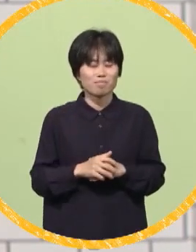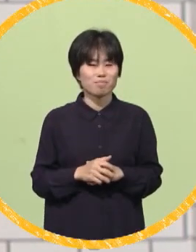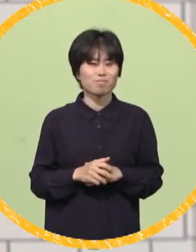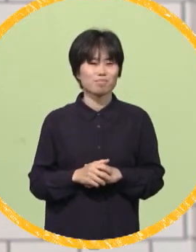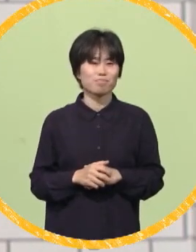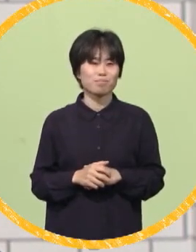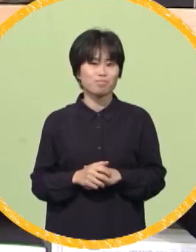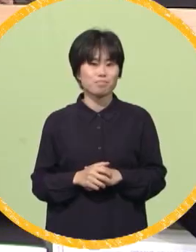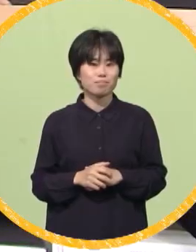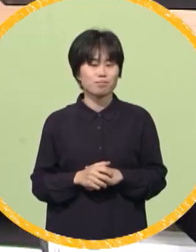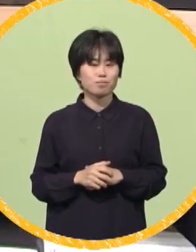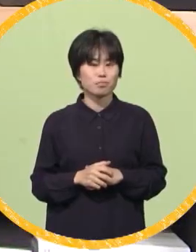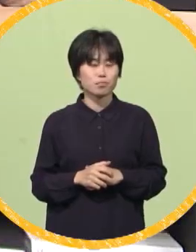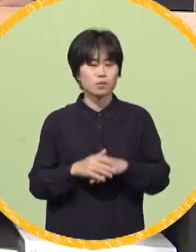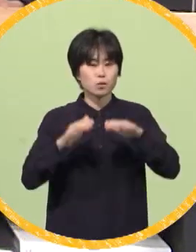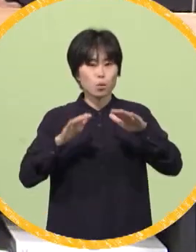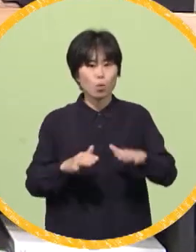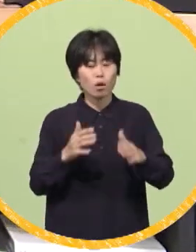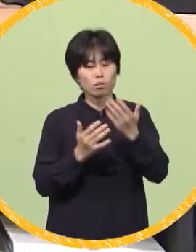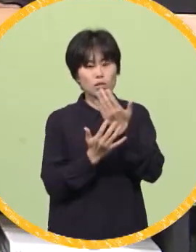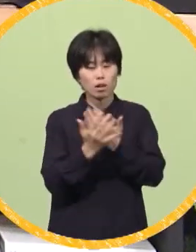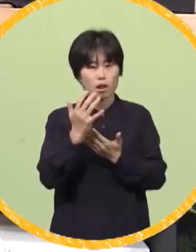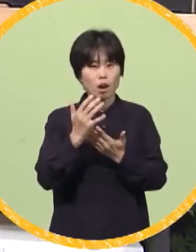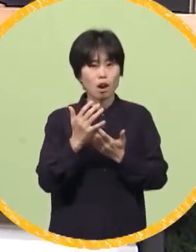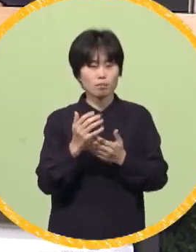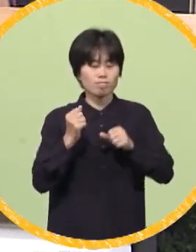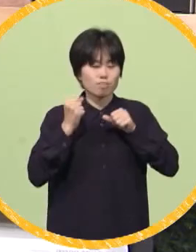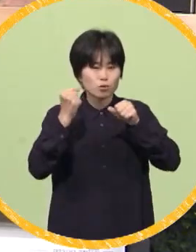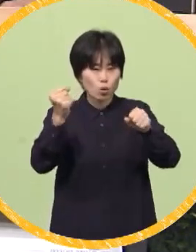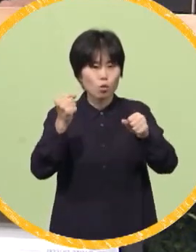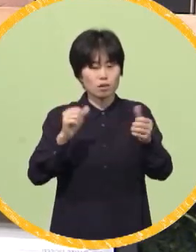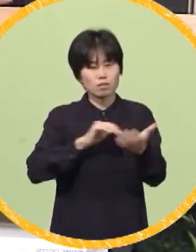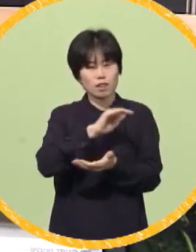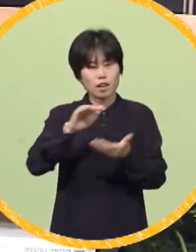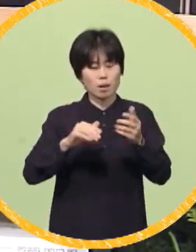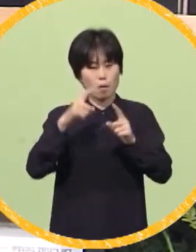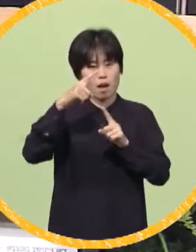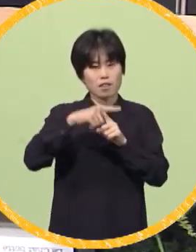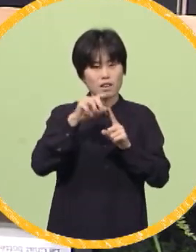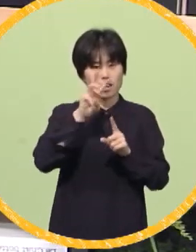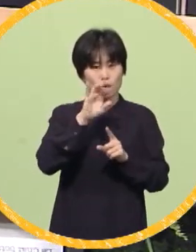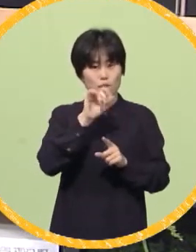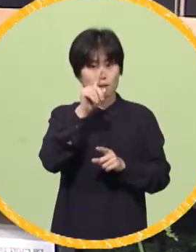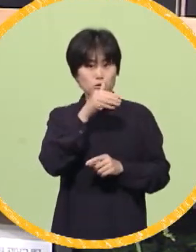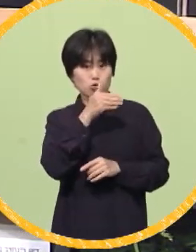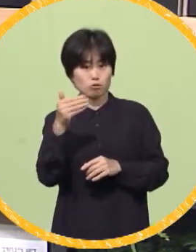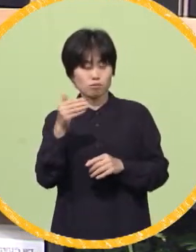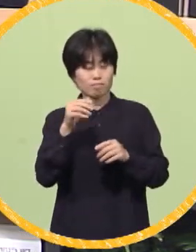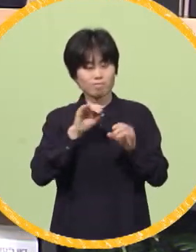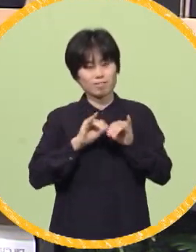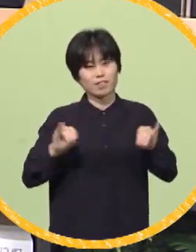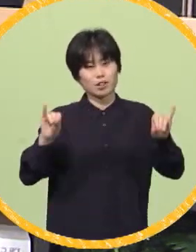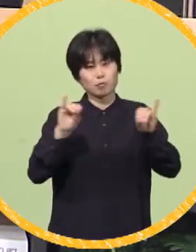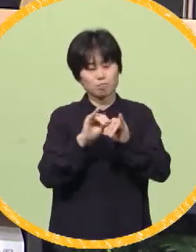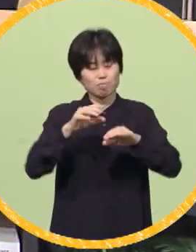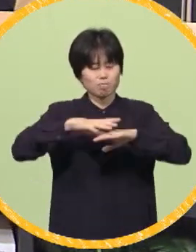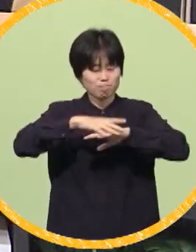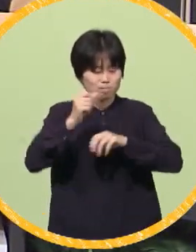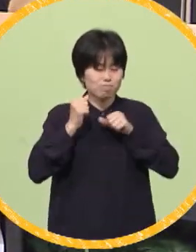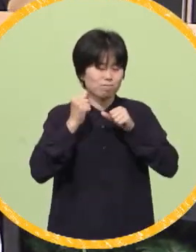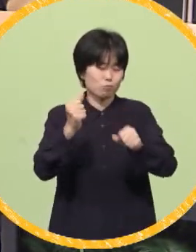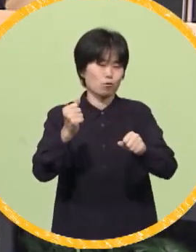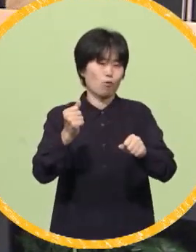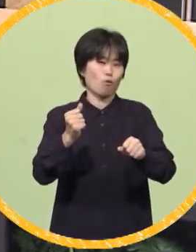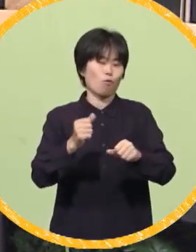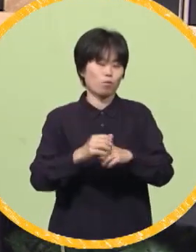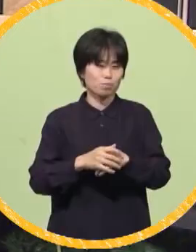ね、 そして今回の大会なんですけれども、はい、制したのは埼玉 T ウィングスという埼玉のチームが喜びの初優勝を果